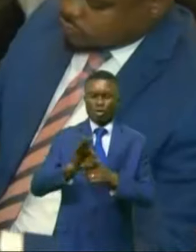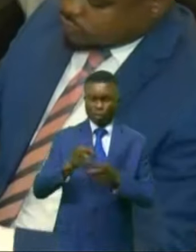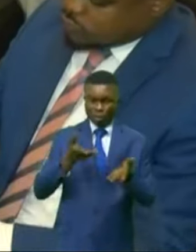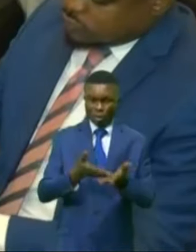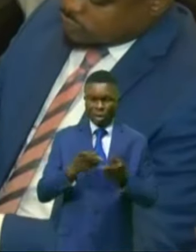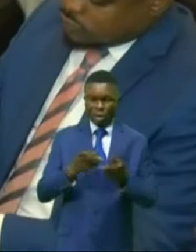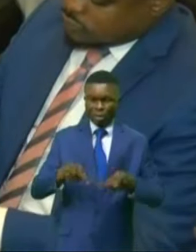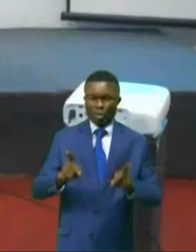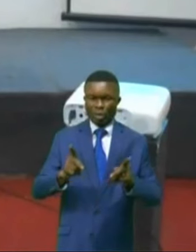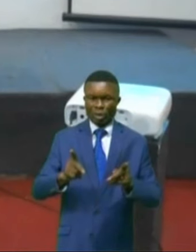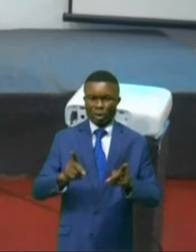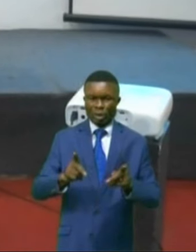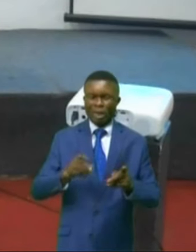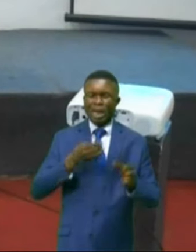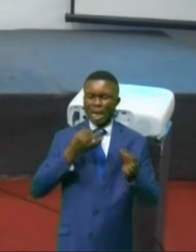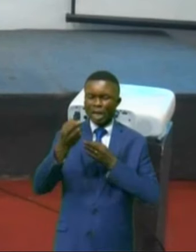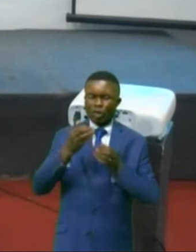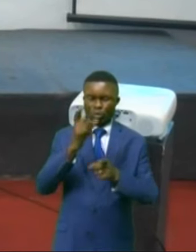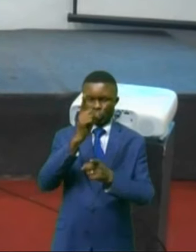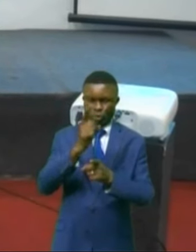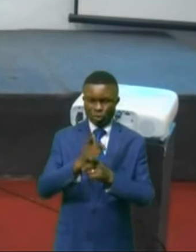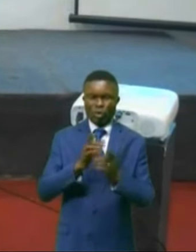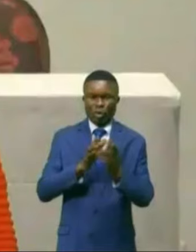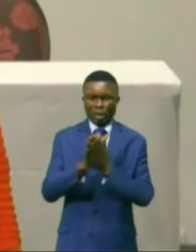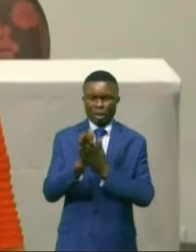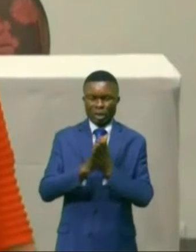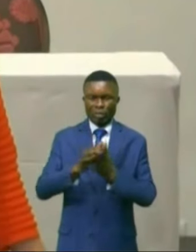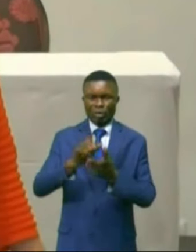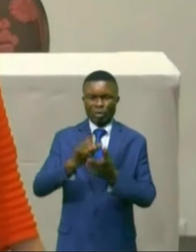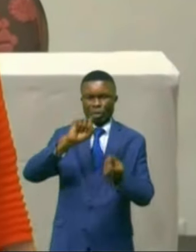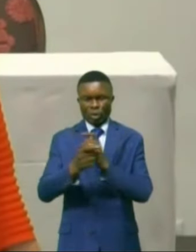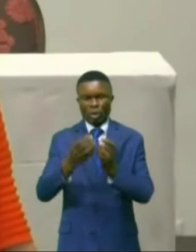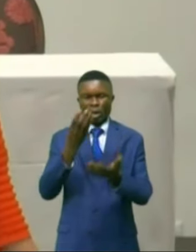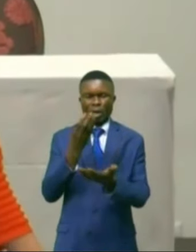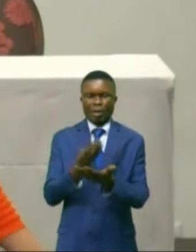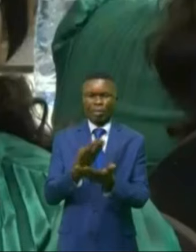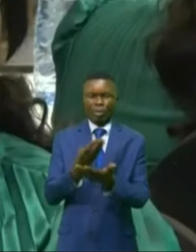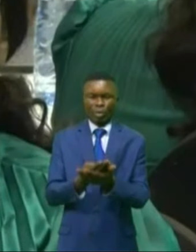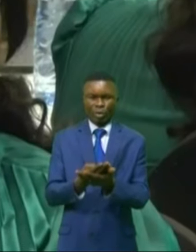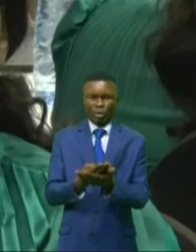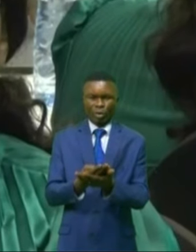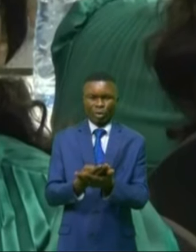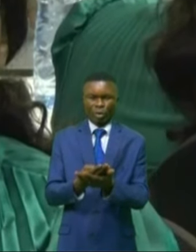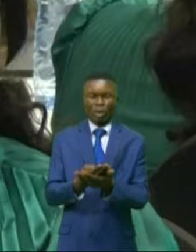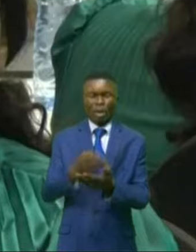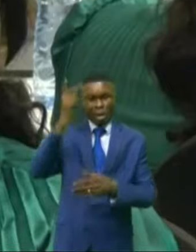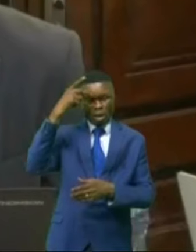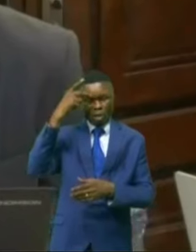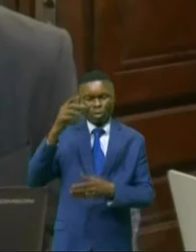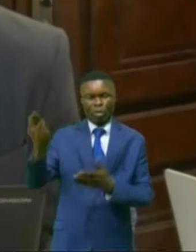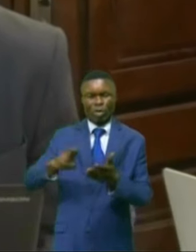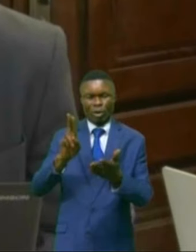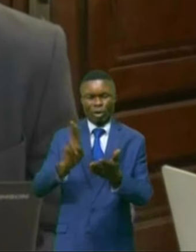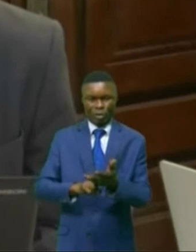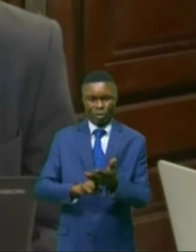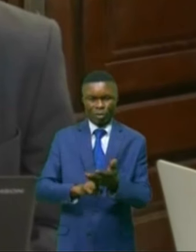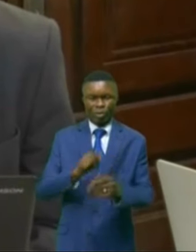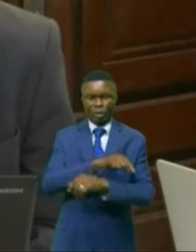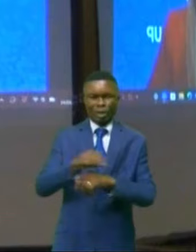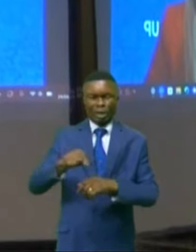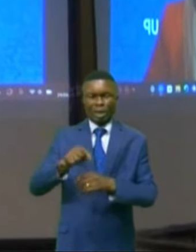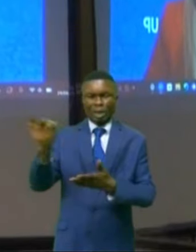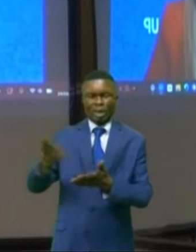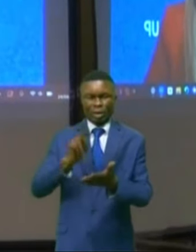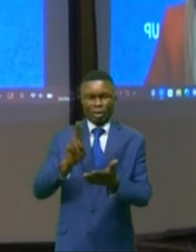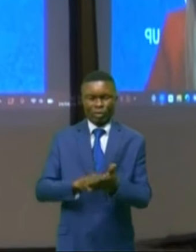de poser les diagnostics relatifs à la réforme budgétaire, dont la politique fiscale et les administrations fiscales,